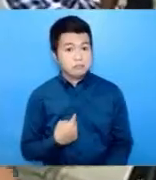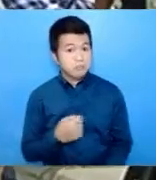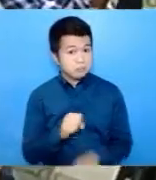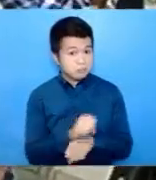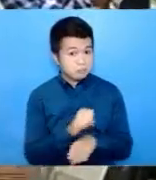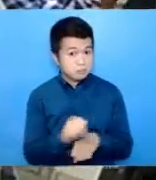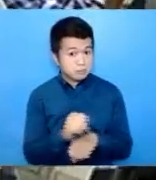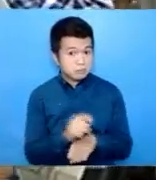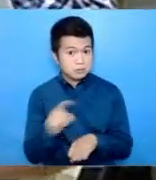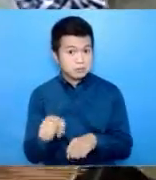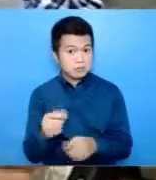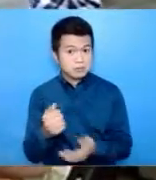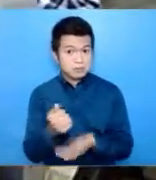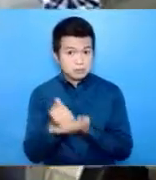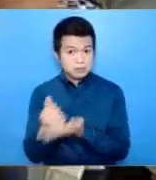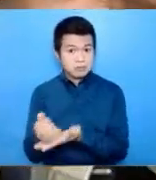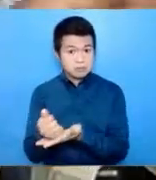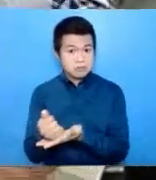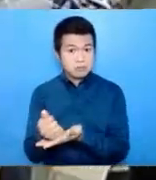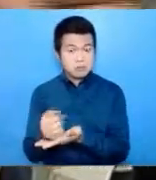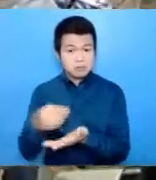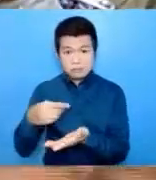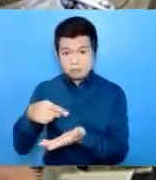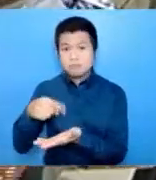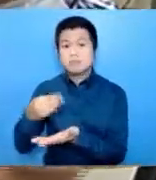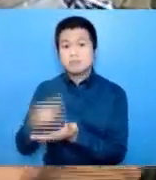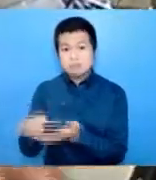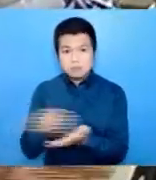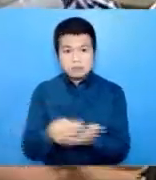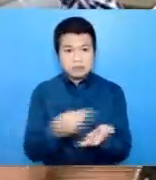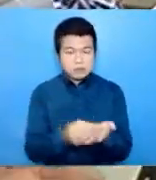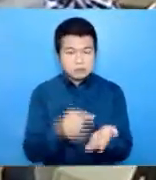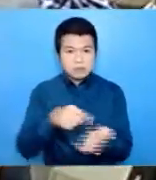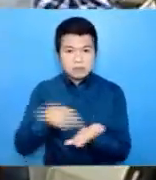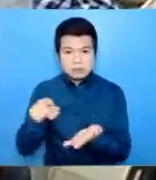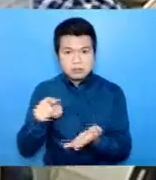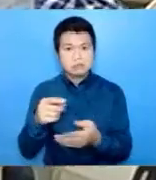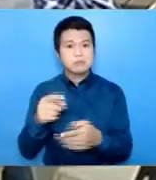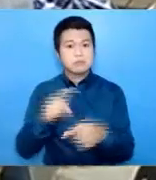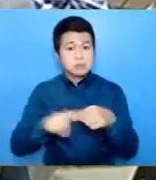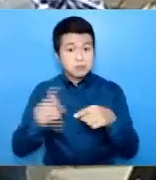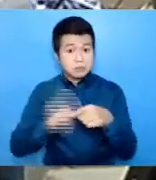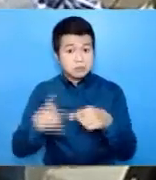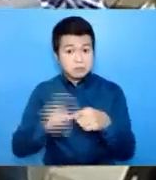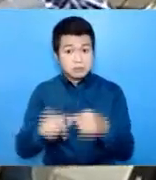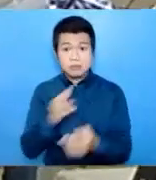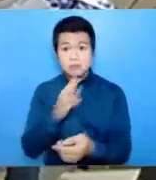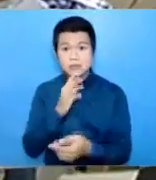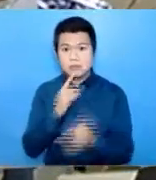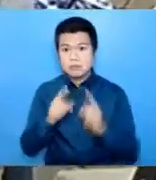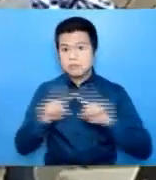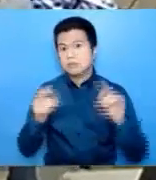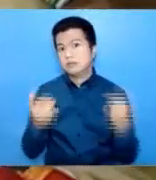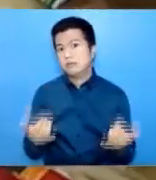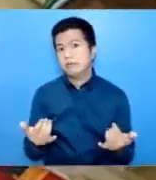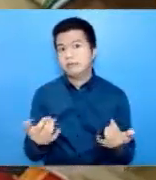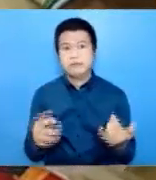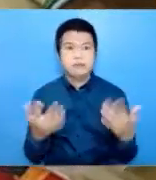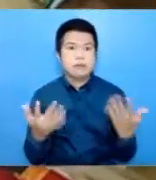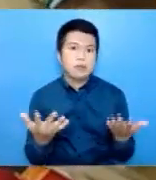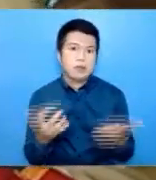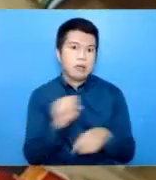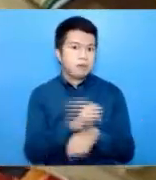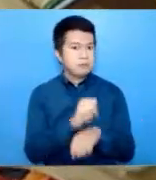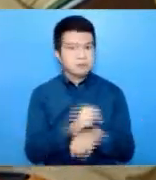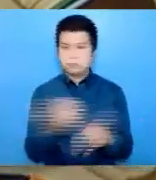sa pang ano sa mga bayad kuryente, tubig. Uh-huh. Eh ngayon po? Ngayon po, wala po.